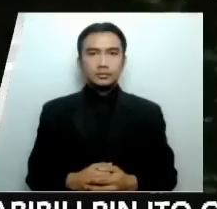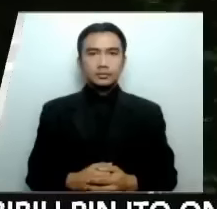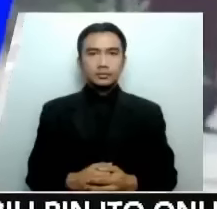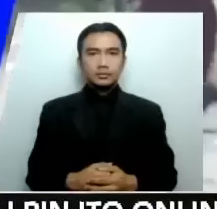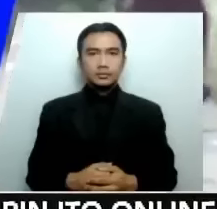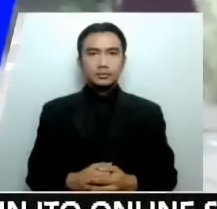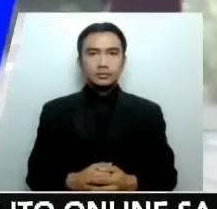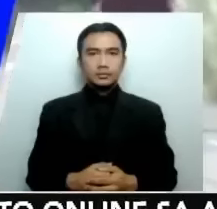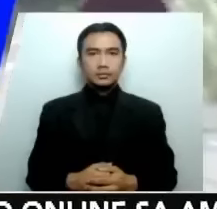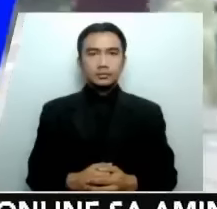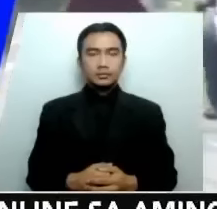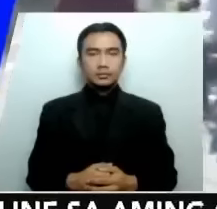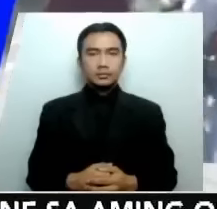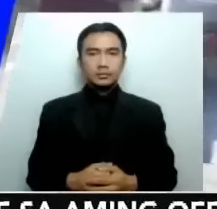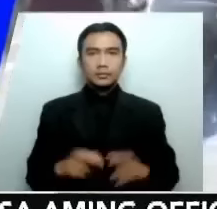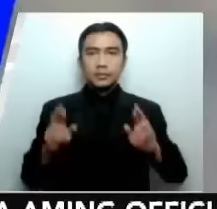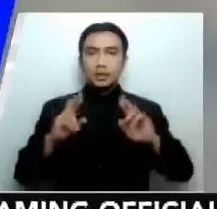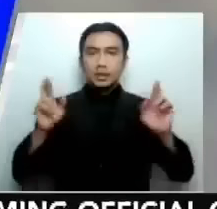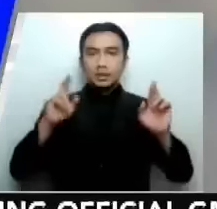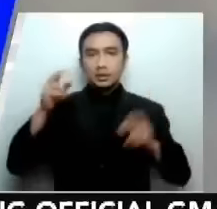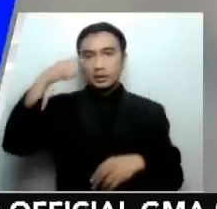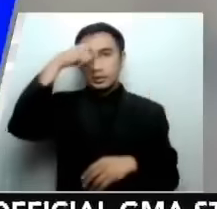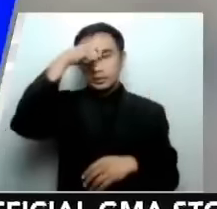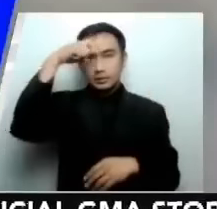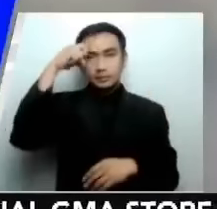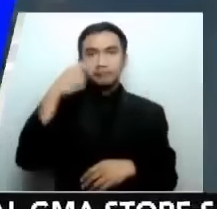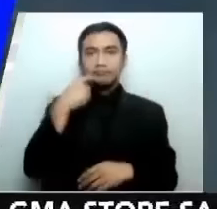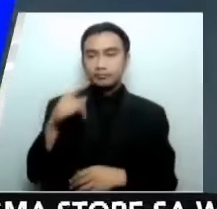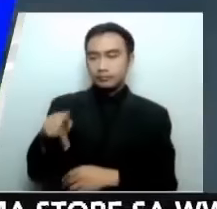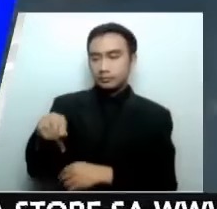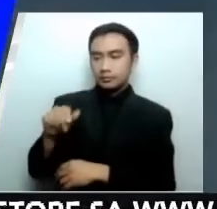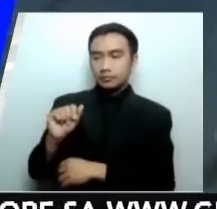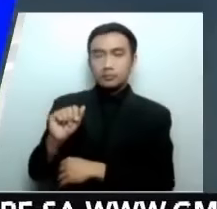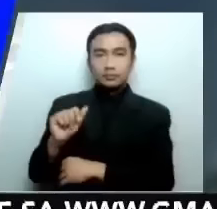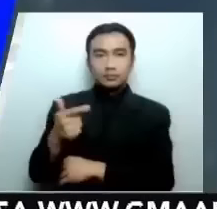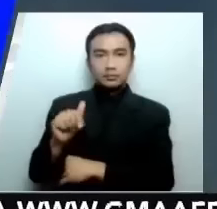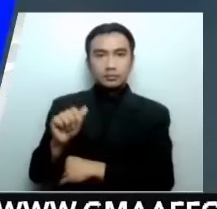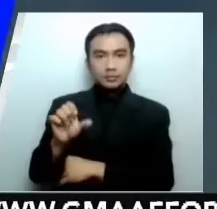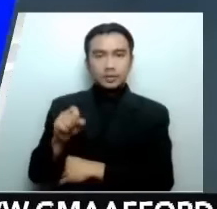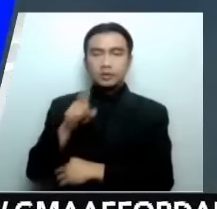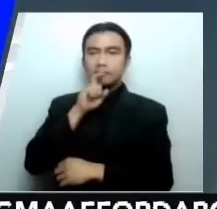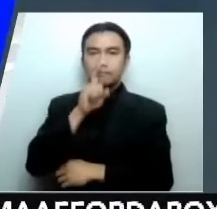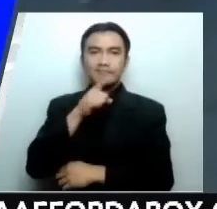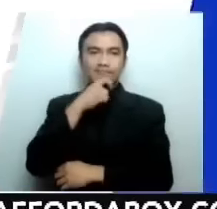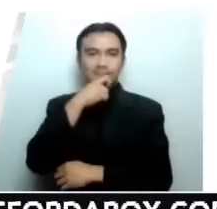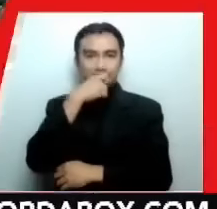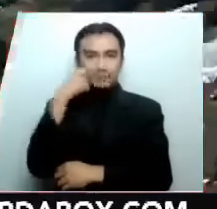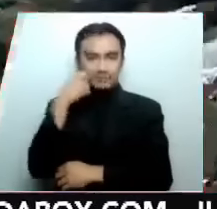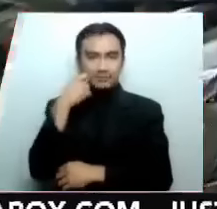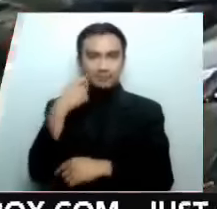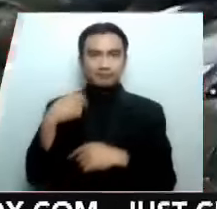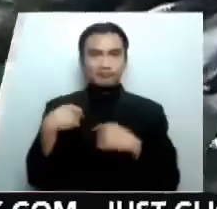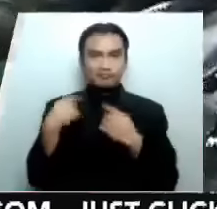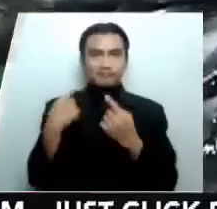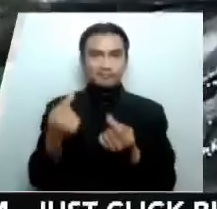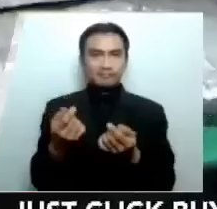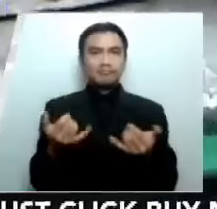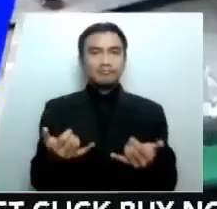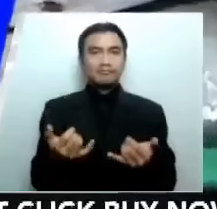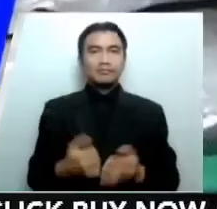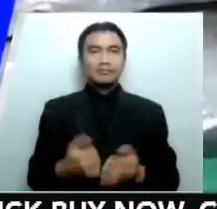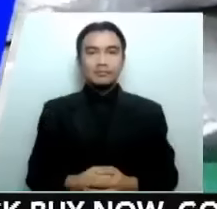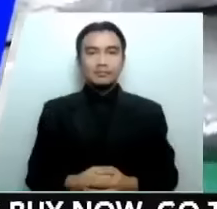Simula na ng taginit at sabi ng pag-asa, posibleng pinakatuyo o driest sa kasaysayan ng panahong ito. Presyo ng